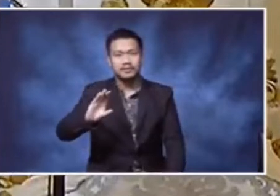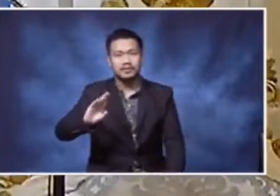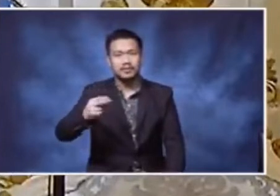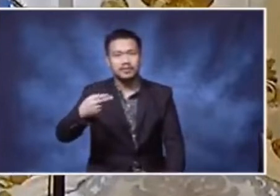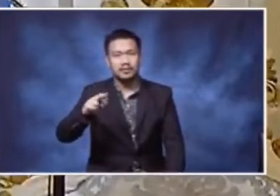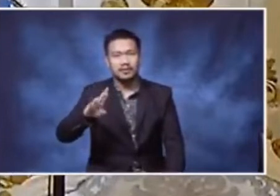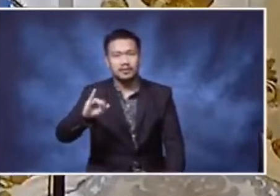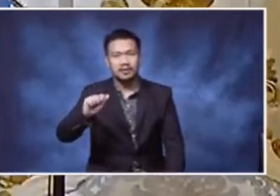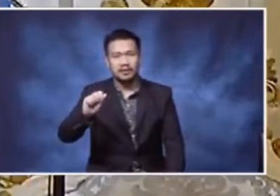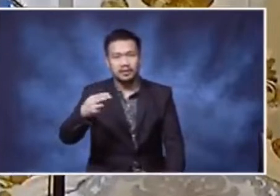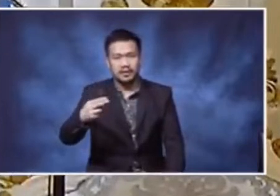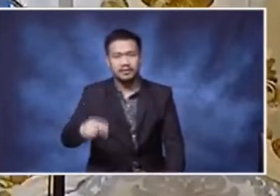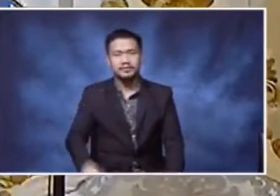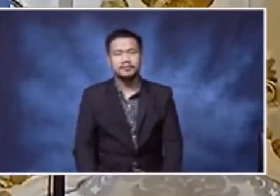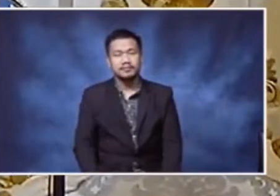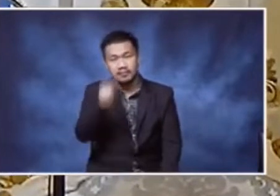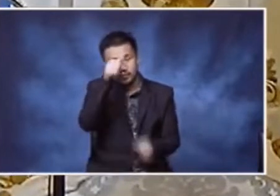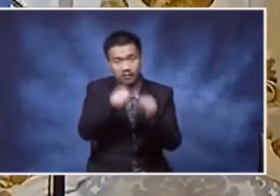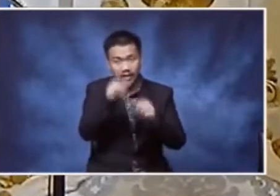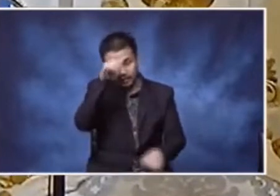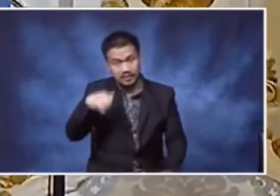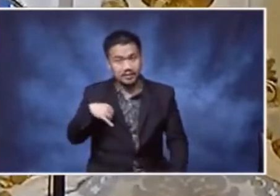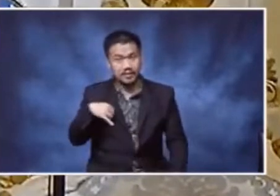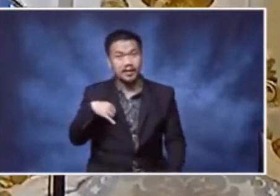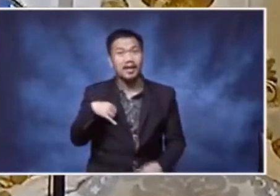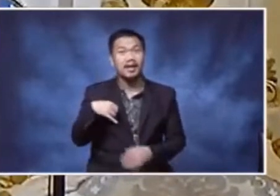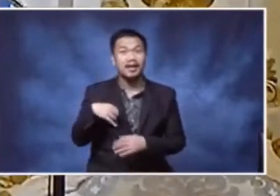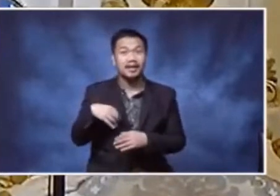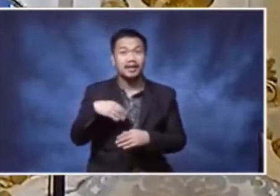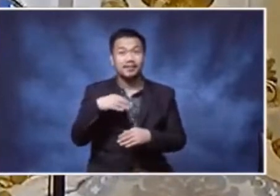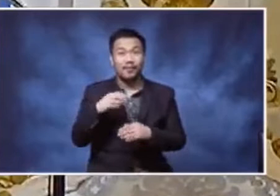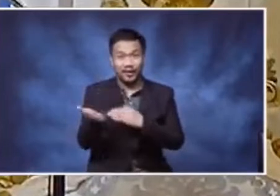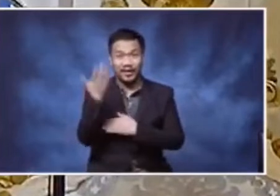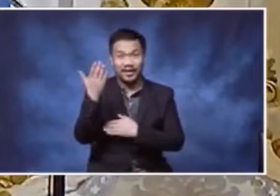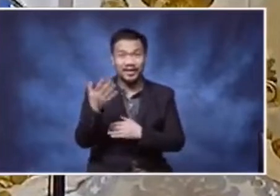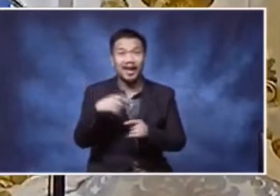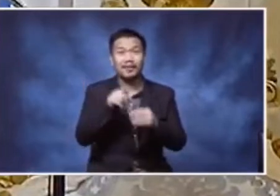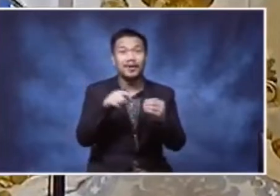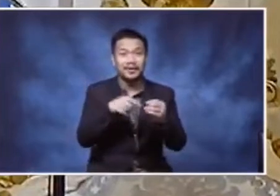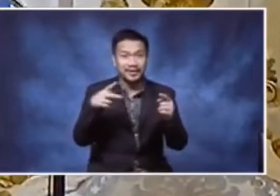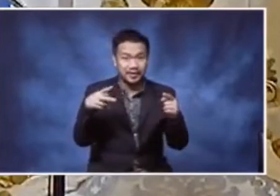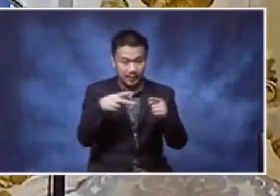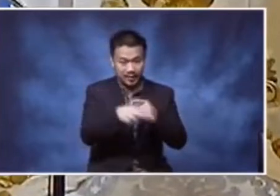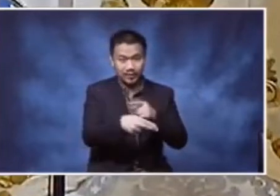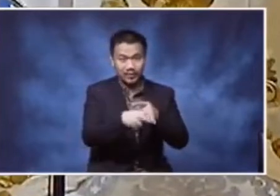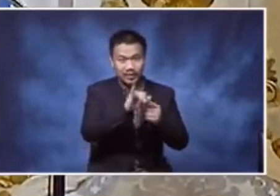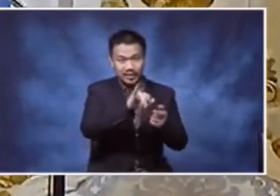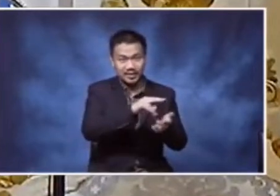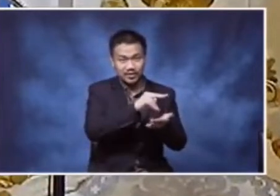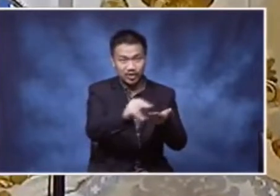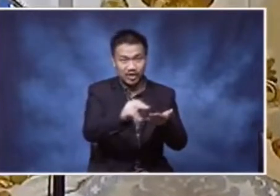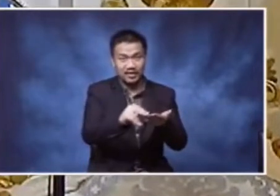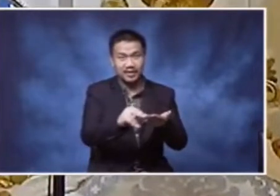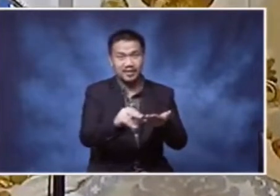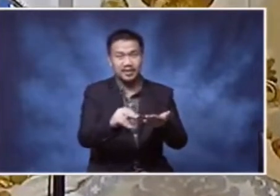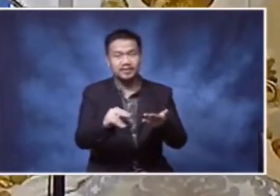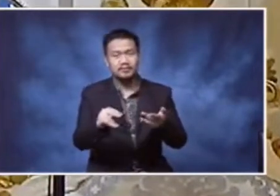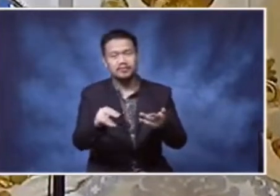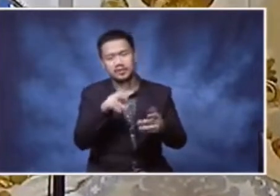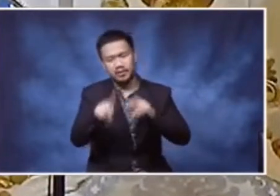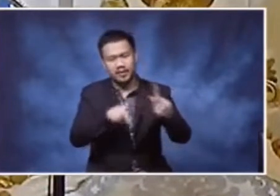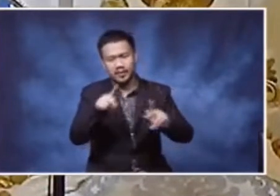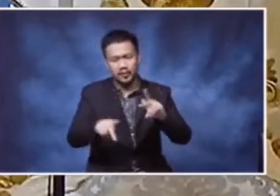kahapon noong pagtutuli kay Juan, no, ay nag-usap, nagtalo, ano